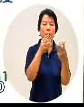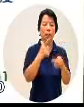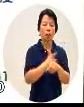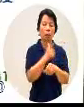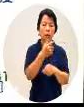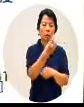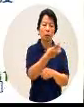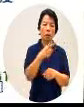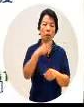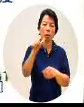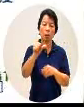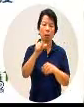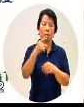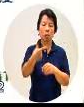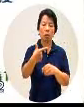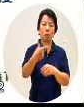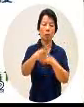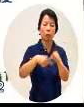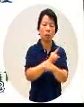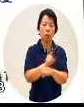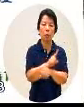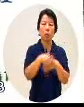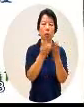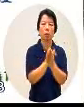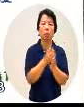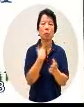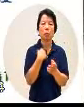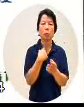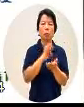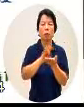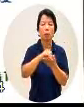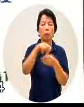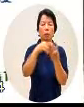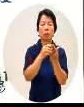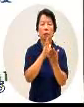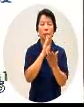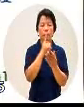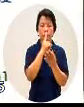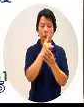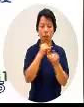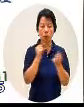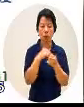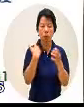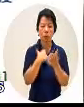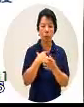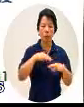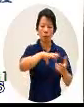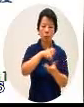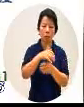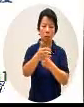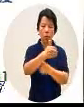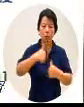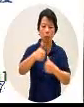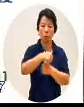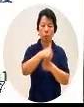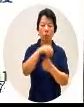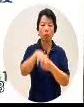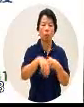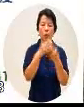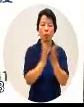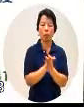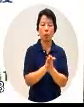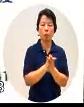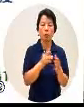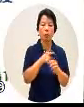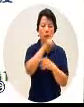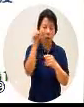業者還有學術界共用的數字三點六小時所以呢我們的試飲組場館平均一天發電呢三千六